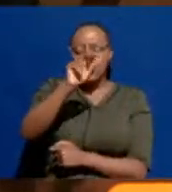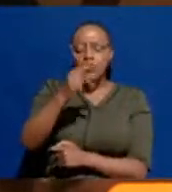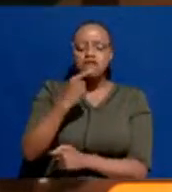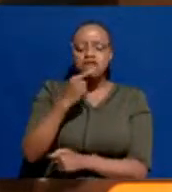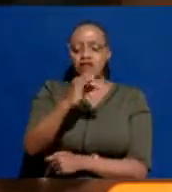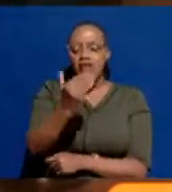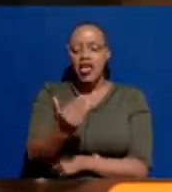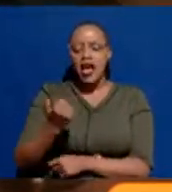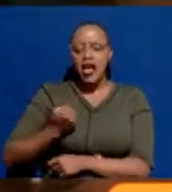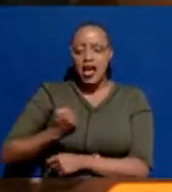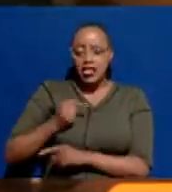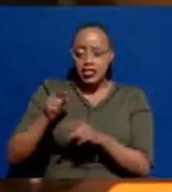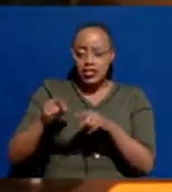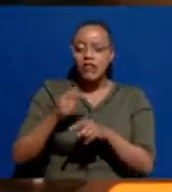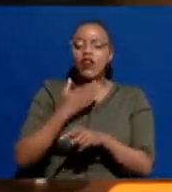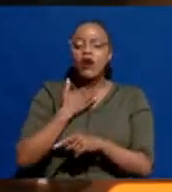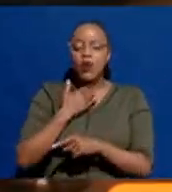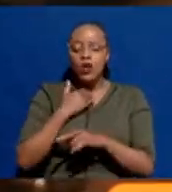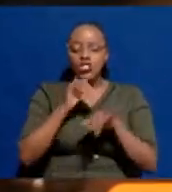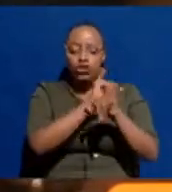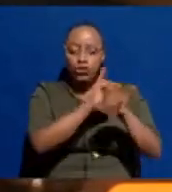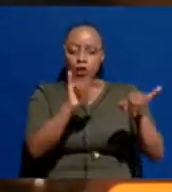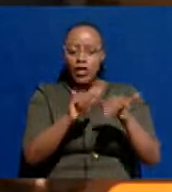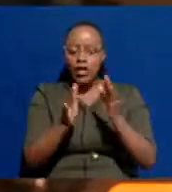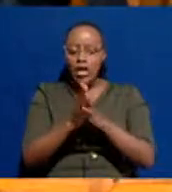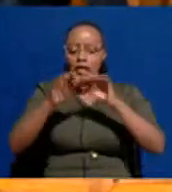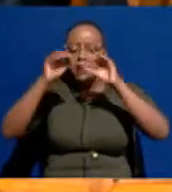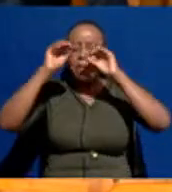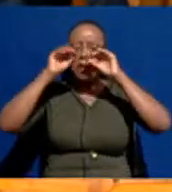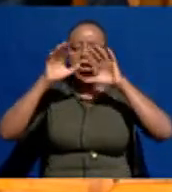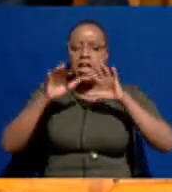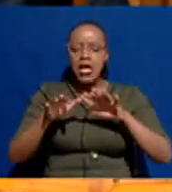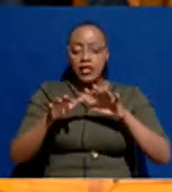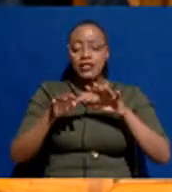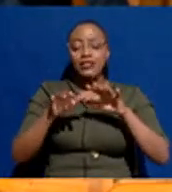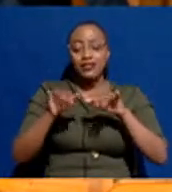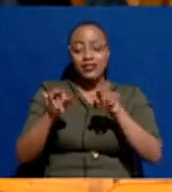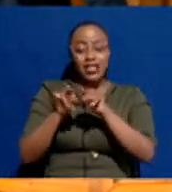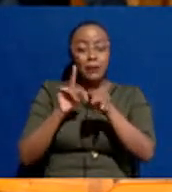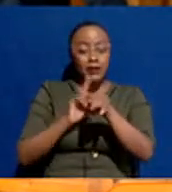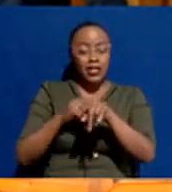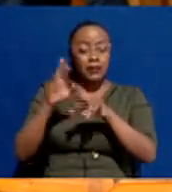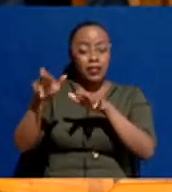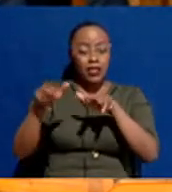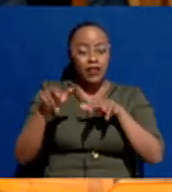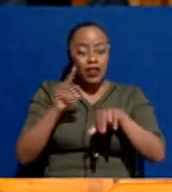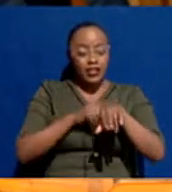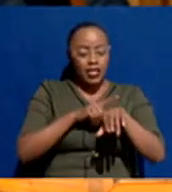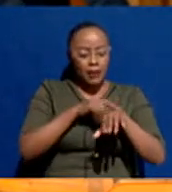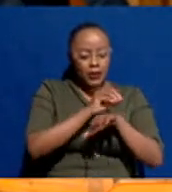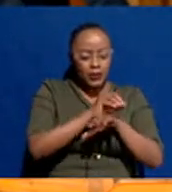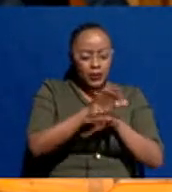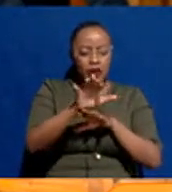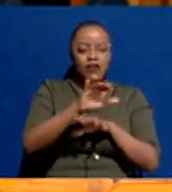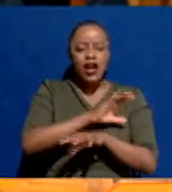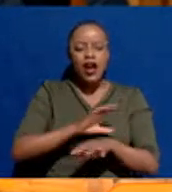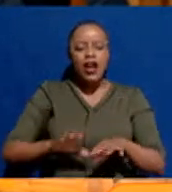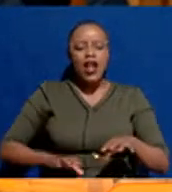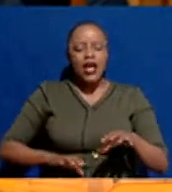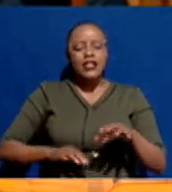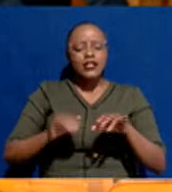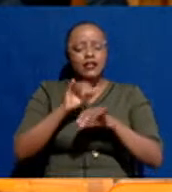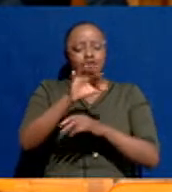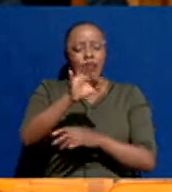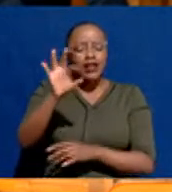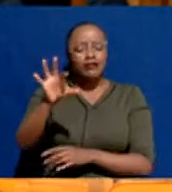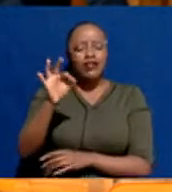wadogo kuwa alikuwa akiwatakasa na kuwabariki kwa kuwadhulumu kingono kwa kuwasambazia utakaso wa Yesu Kristo.